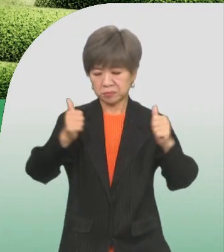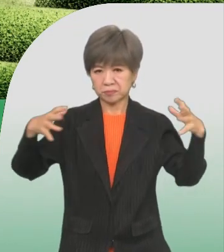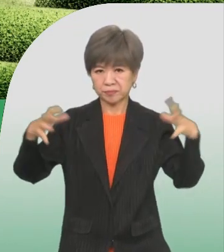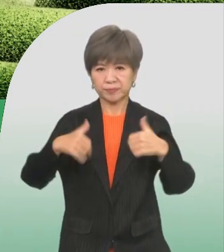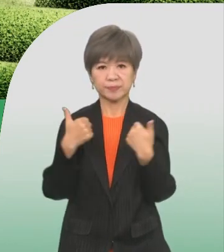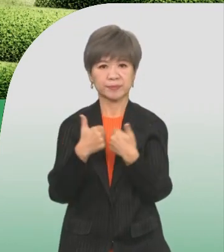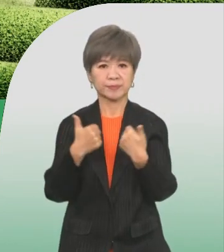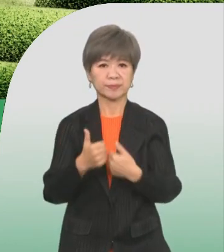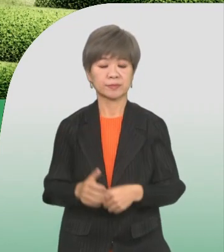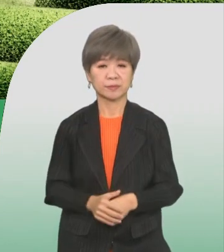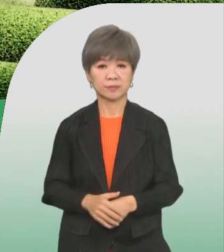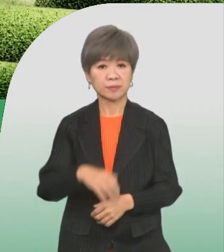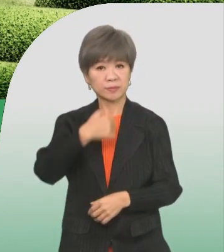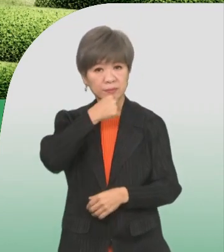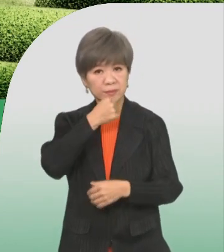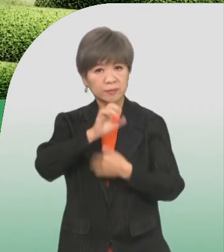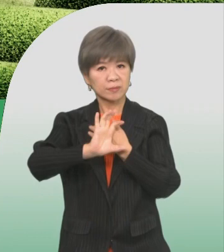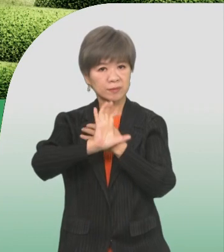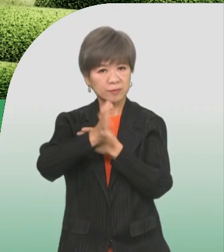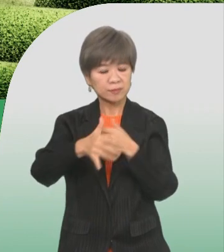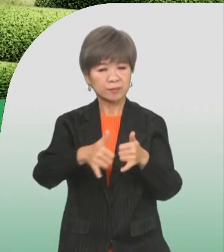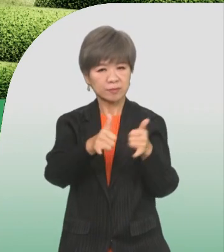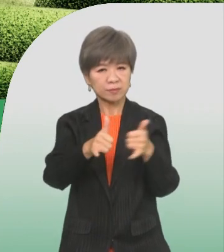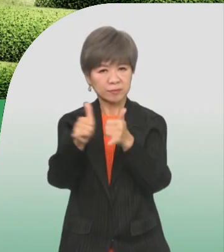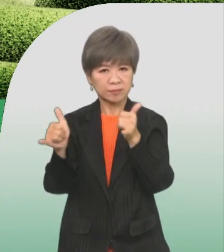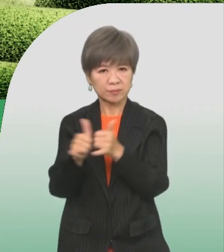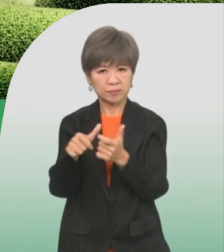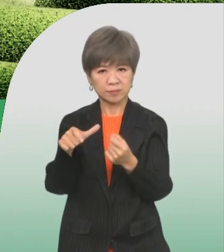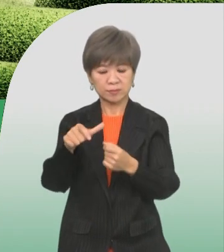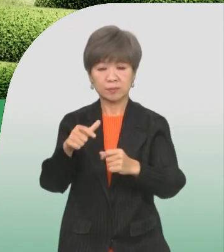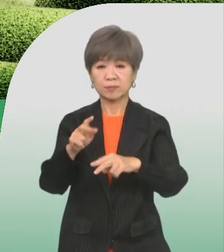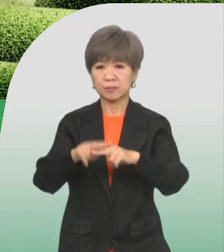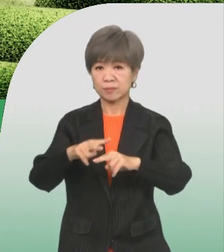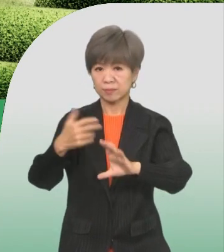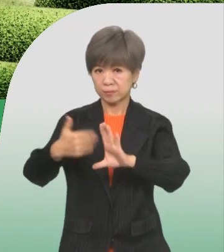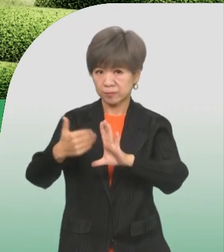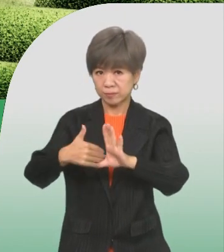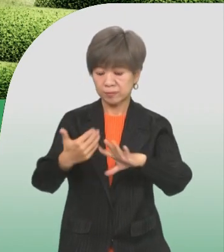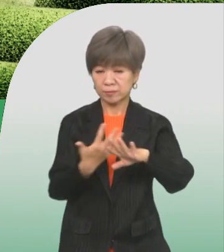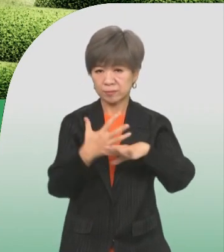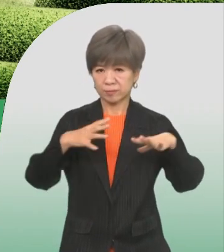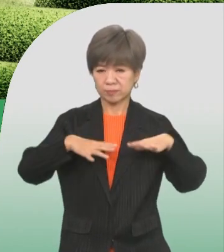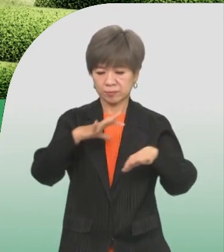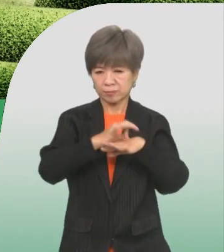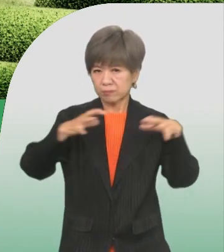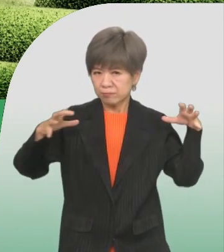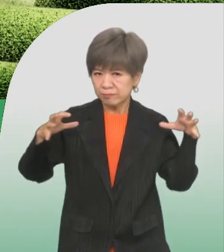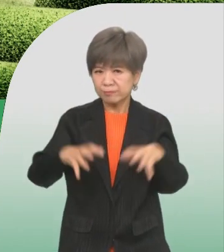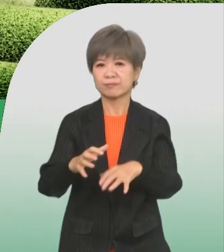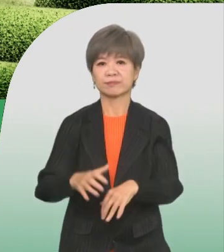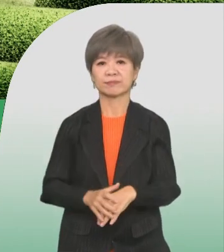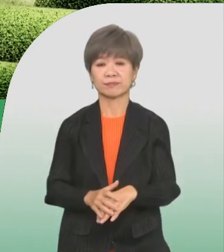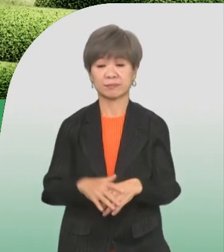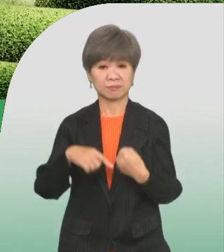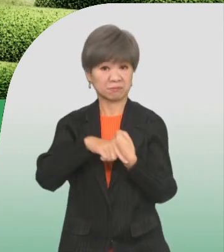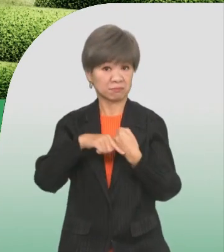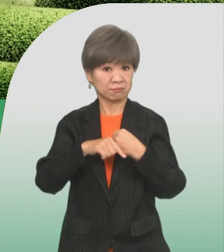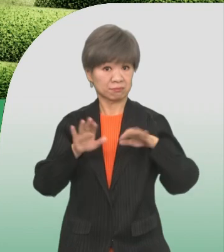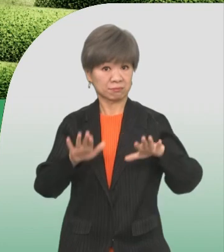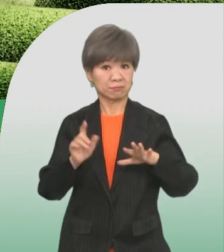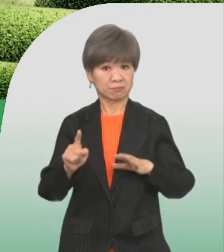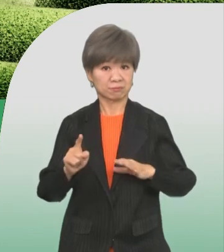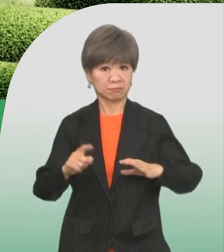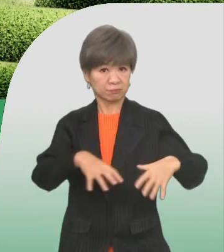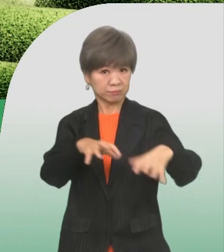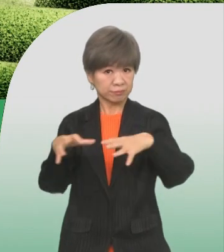台登场的。国内外的足球、公共媒体，还有三观好的专家学者齐中强卡，我来讨论两下的